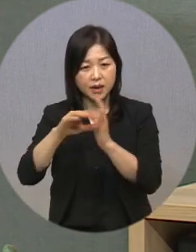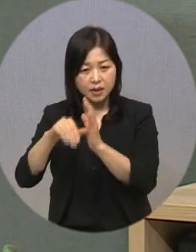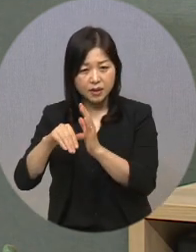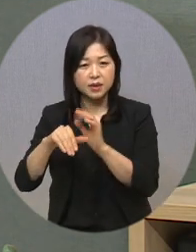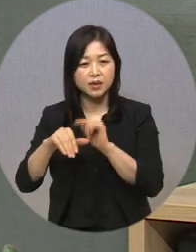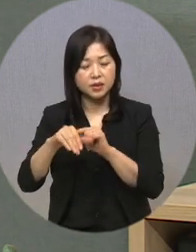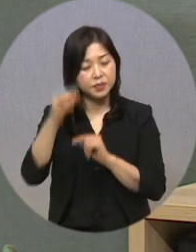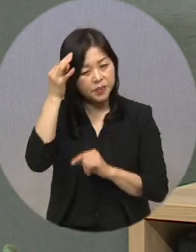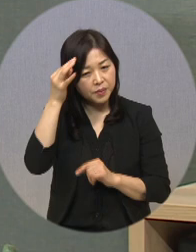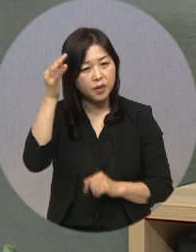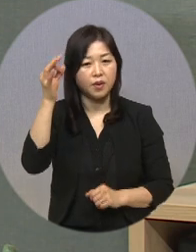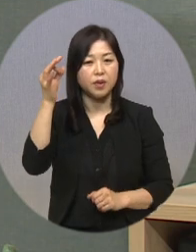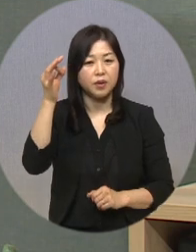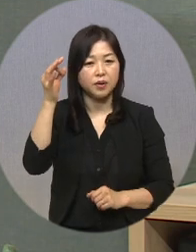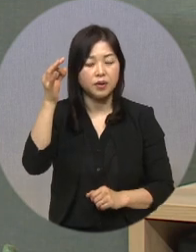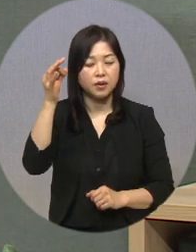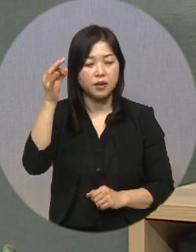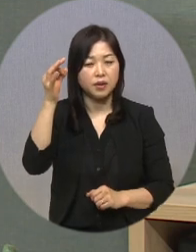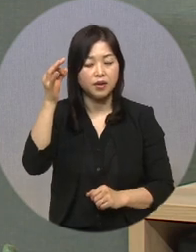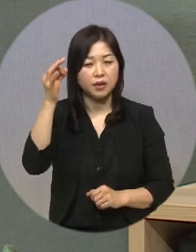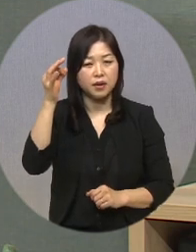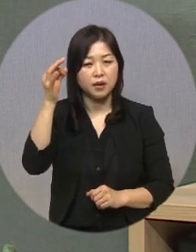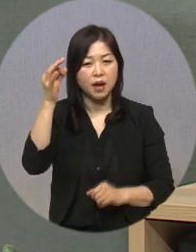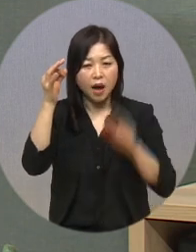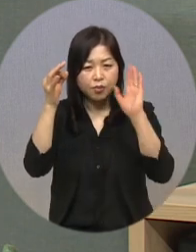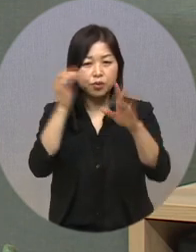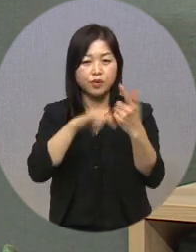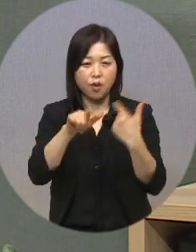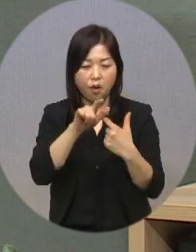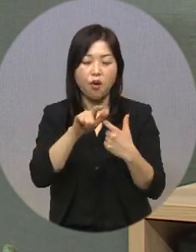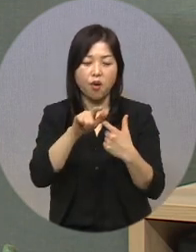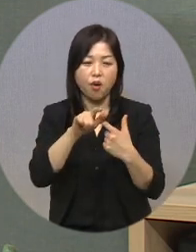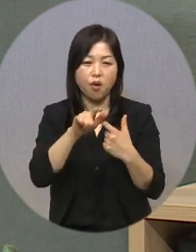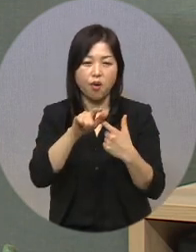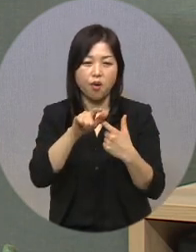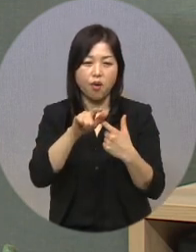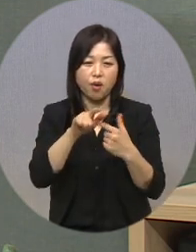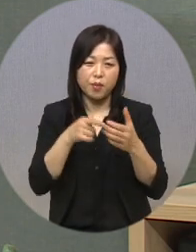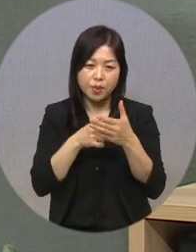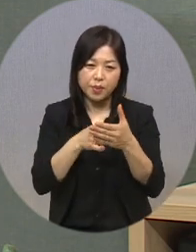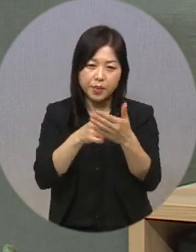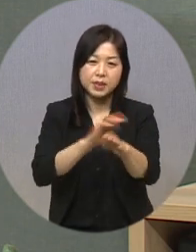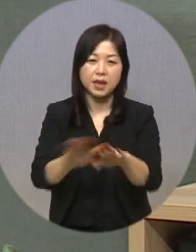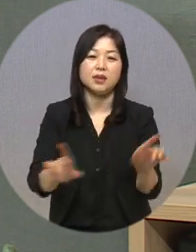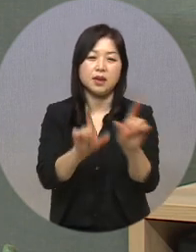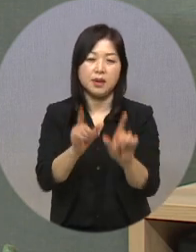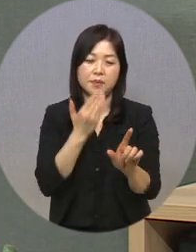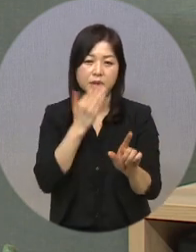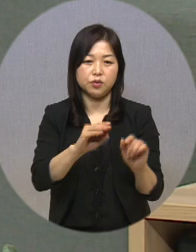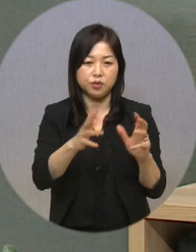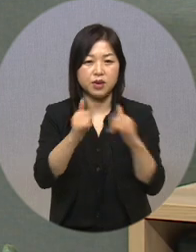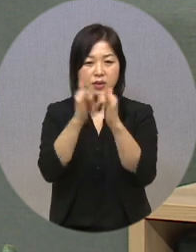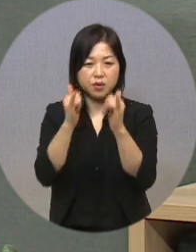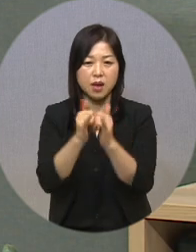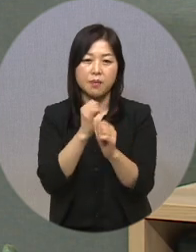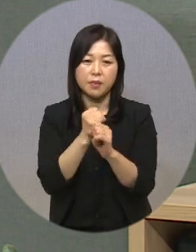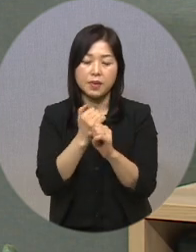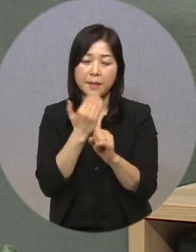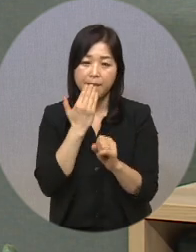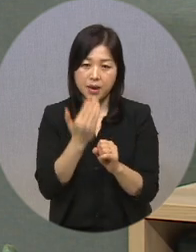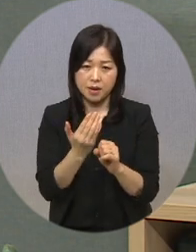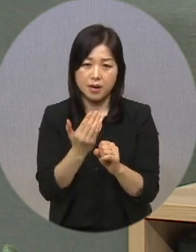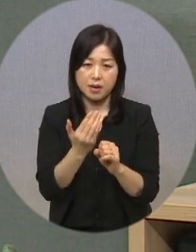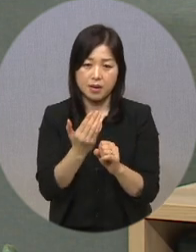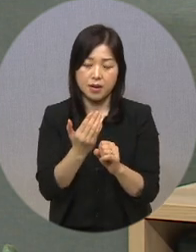한번 되새기면서 좀 더 나아가서 잘 살 수 있는 국가와 사회가 이루어질